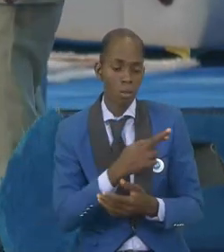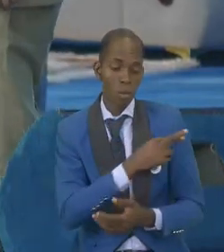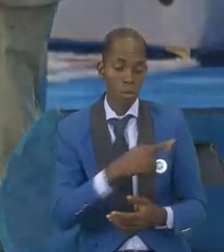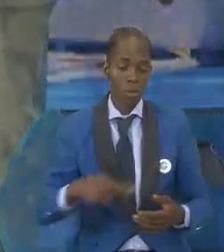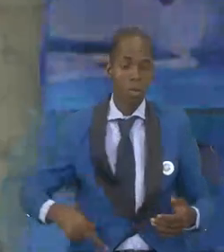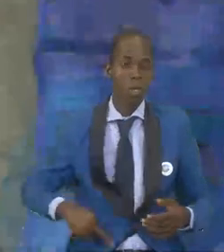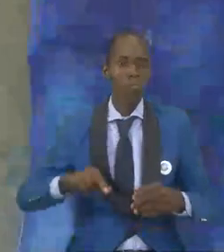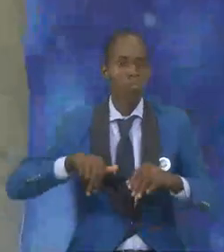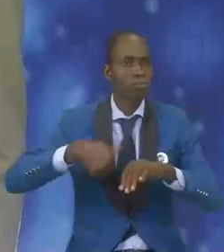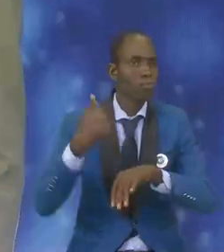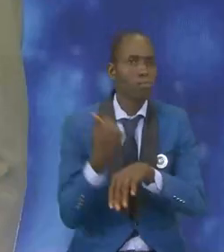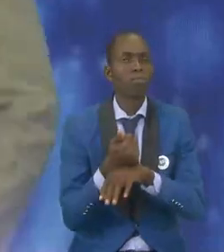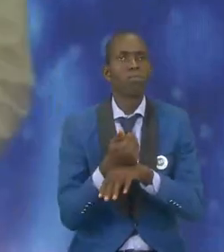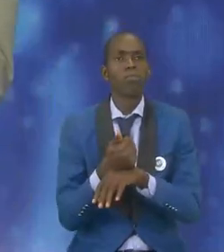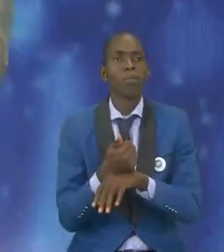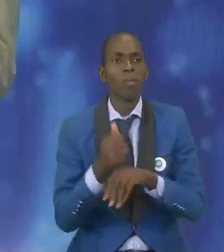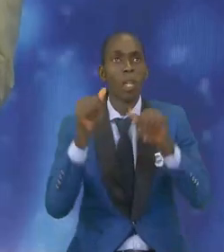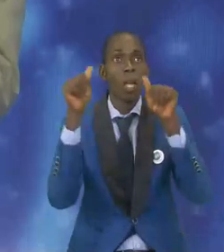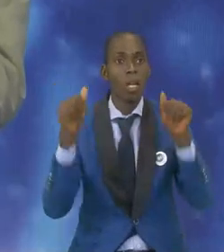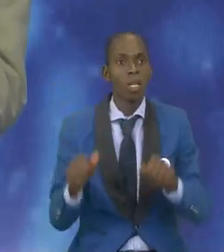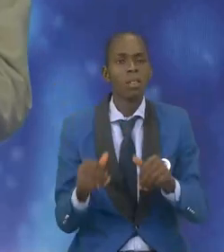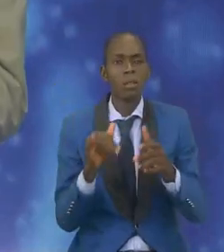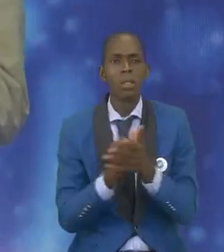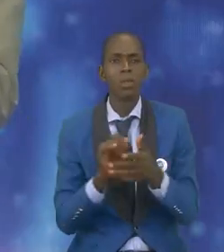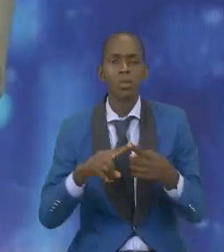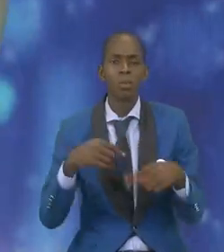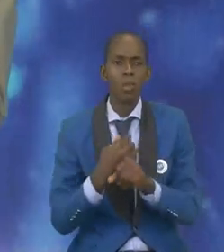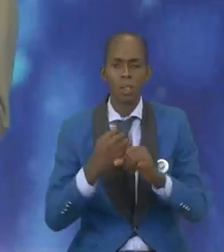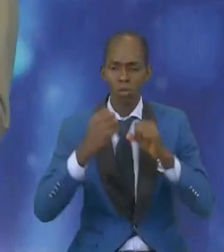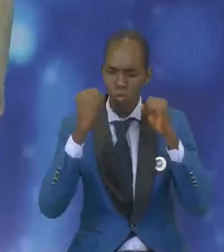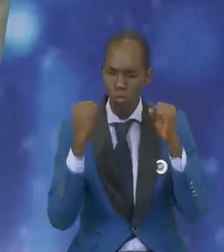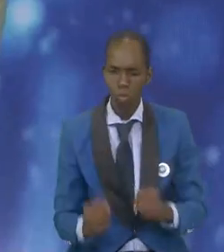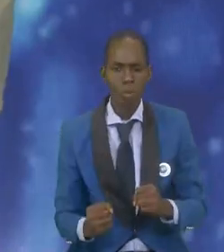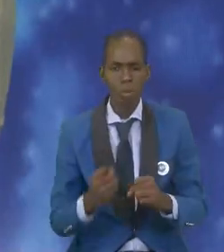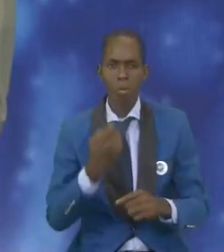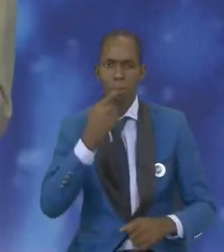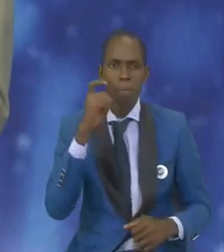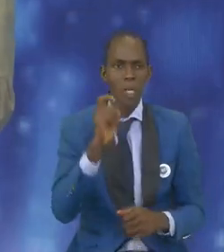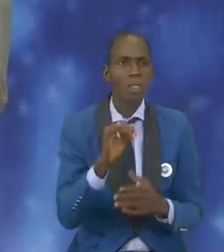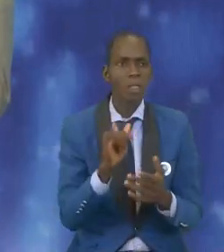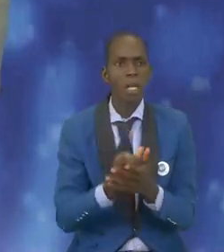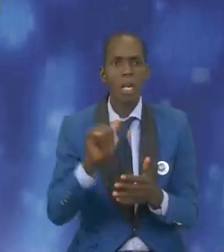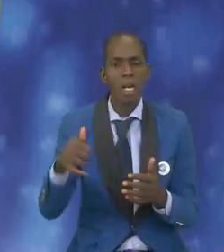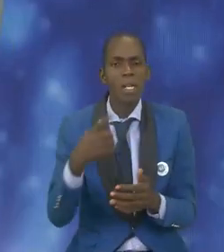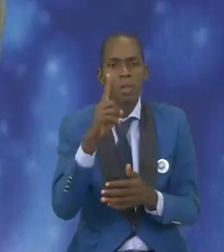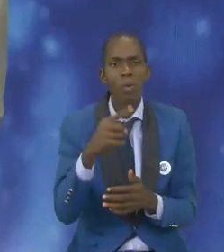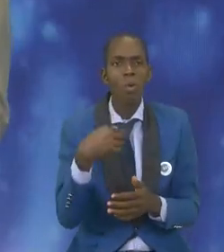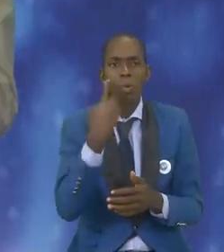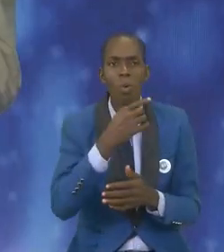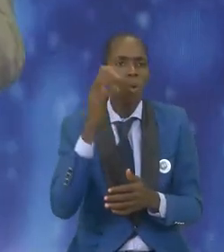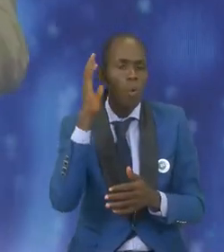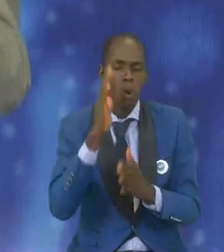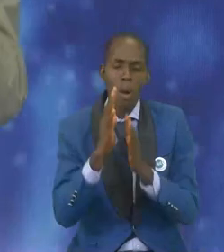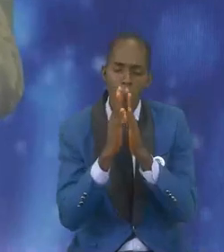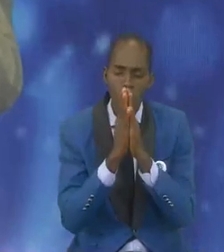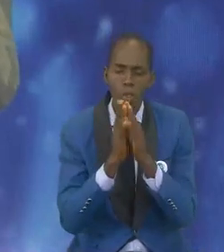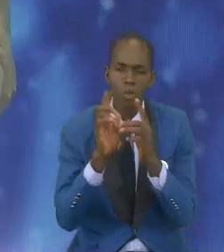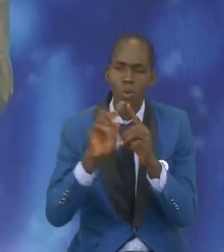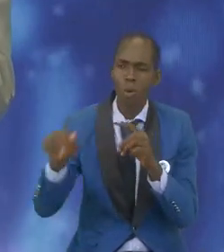aiguille royal avec une défense sévère portant que quiconque dans